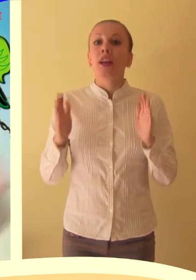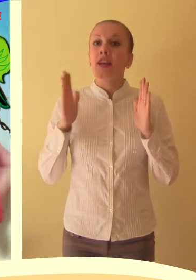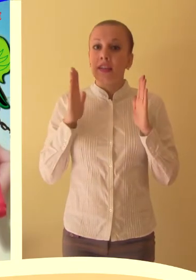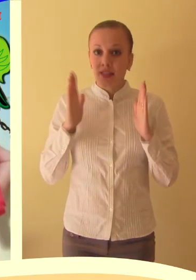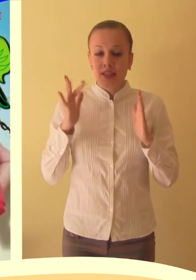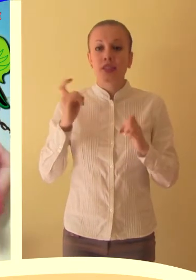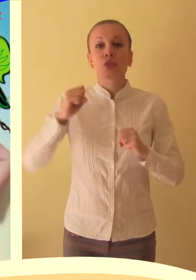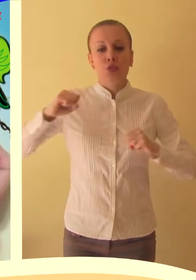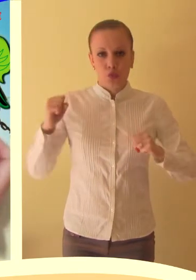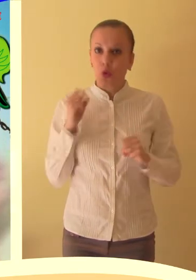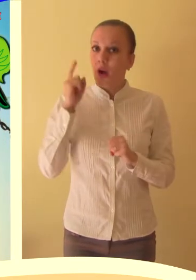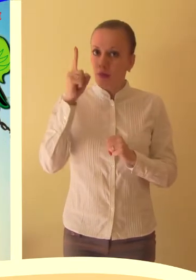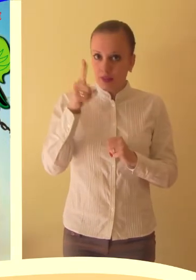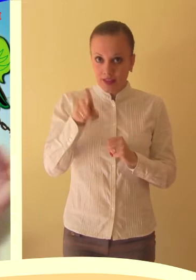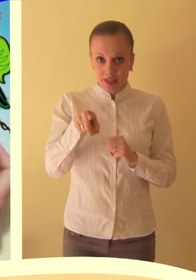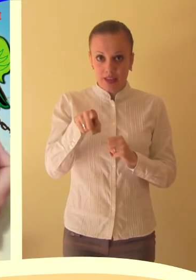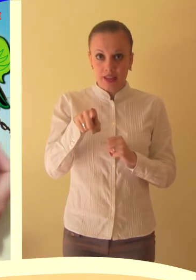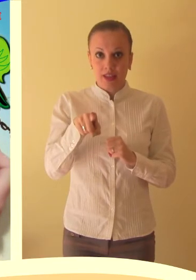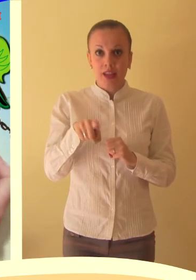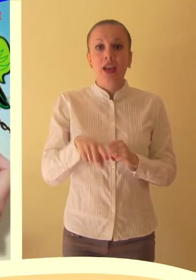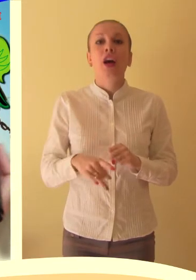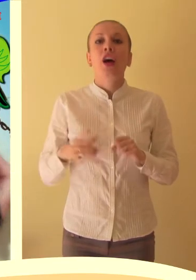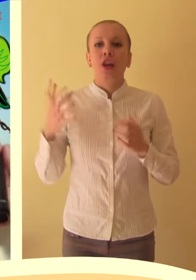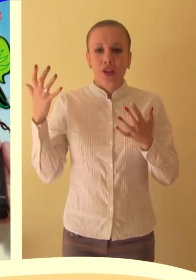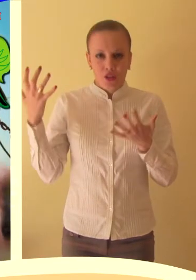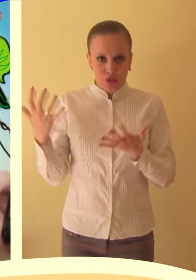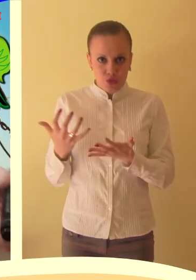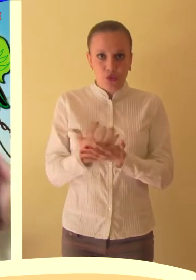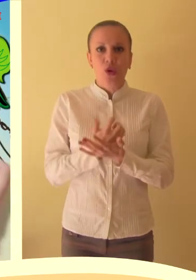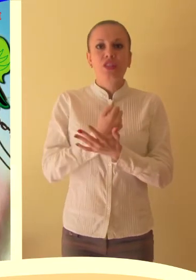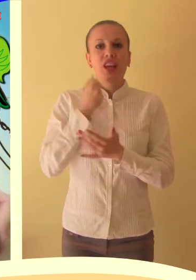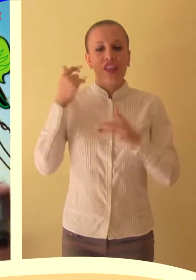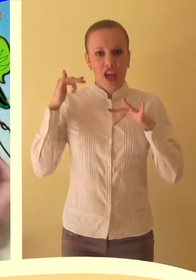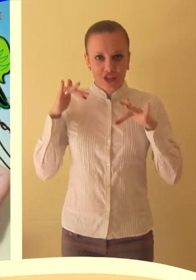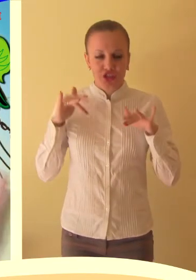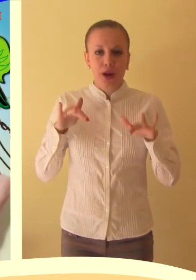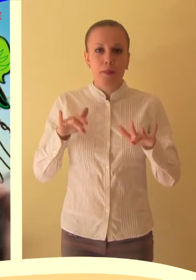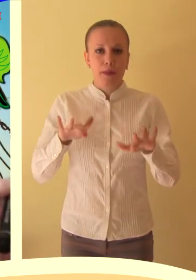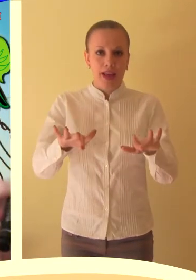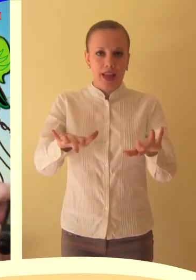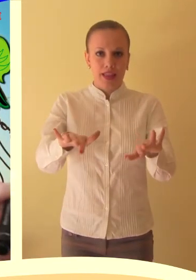Тримай, тільки з другом ти